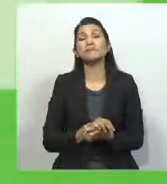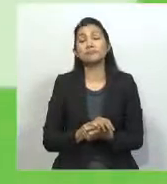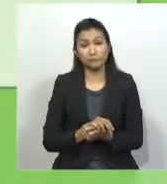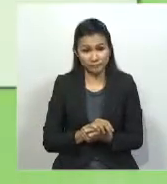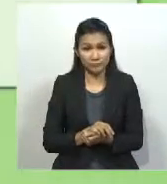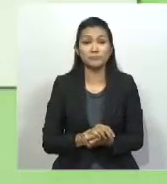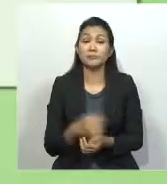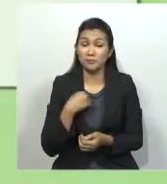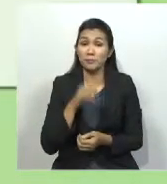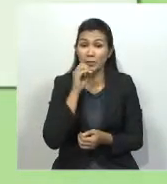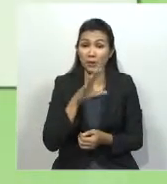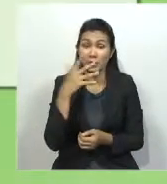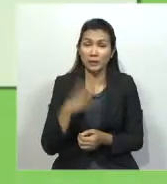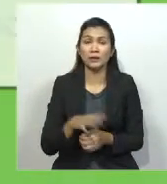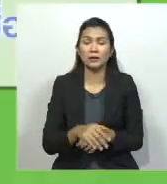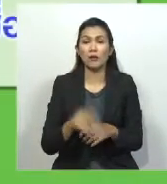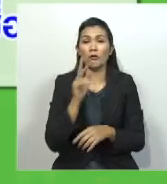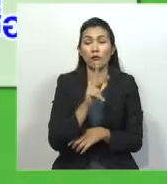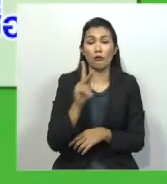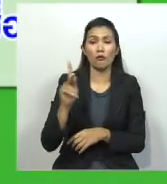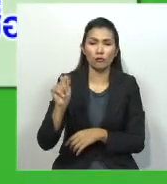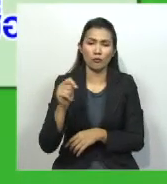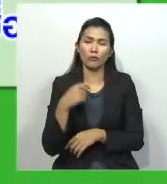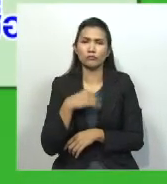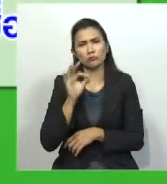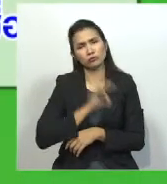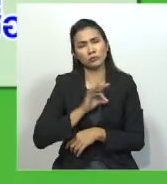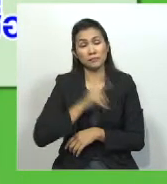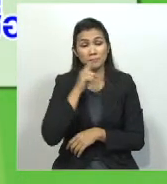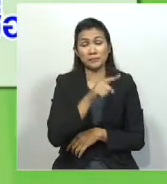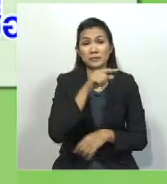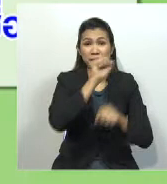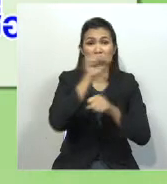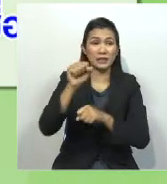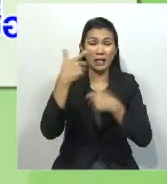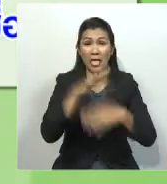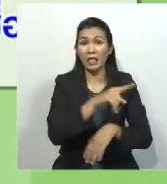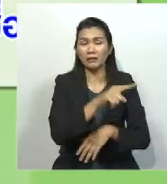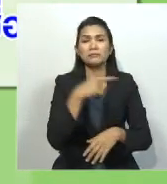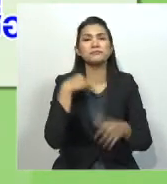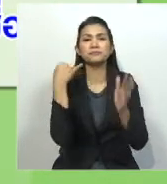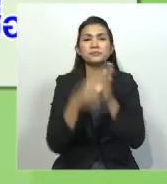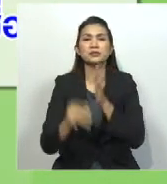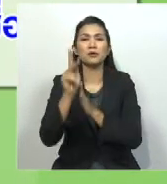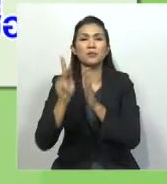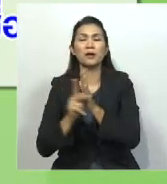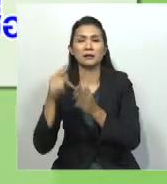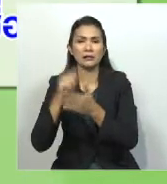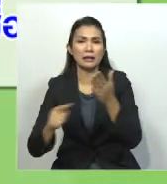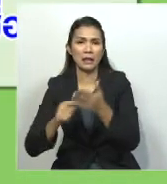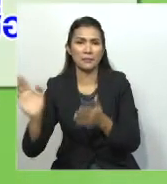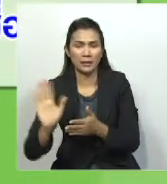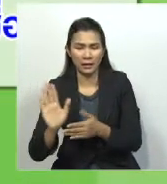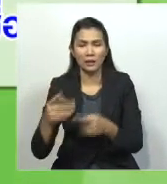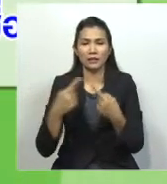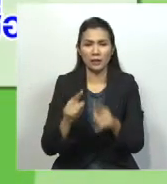ก็เป็นคำยืนยันนะครับมาจากฝั่งของกกต.ก็ดูแล้วจะยังไม่เอาผิดเรื่องของกฎหมายการเลือกตั้งนะครับแต่ว่าไปโดนเรื่องของกฎหมายทำความ